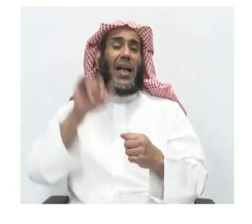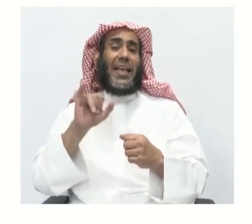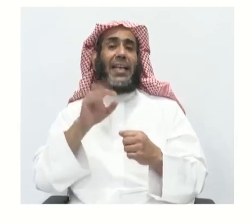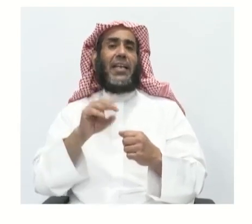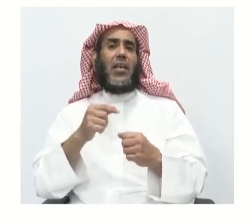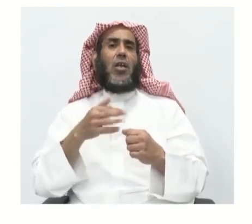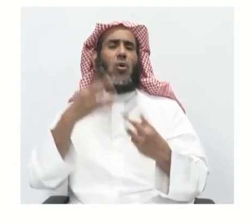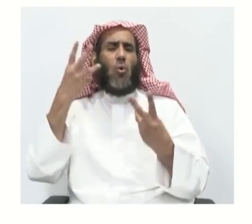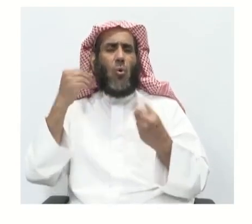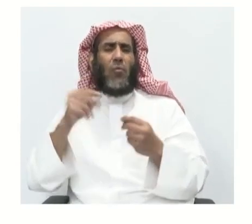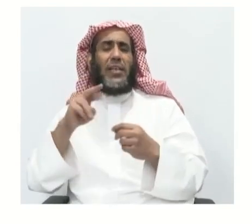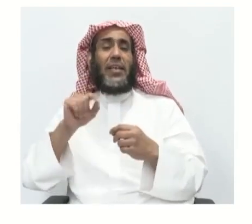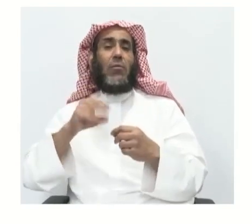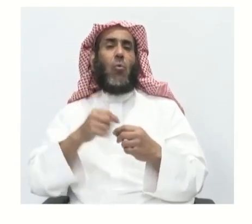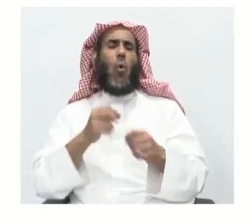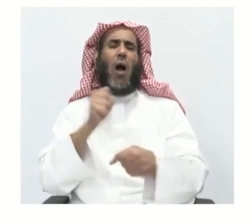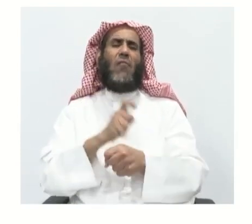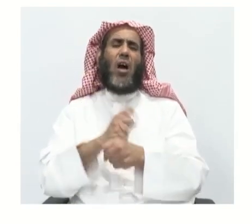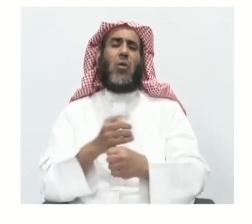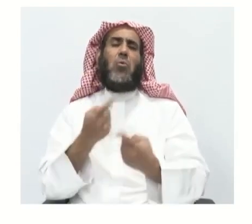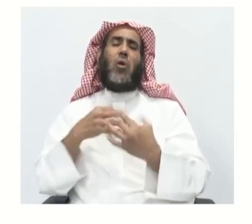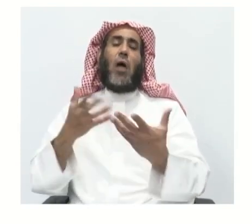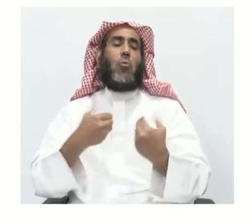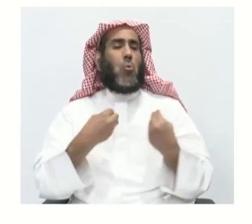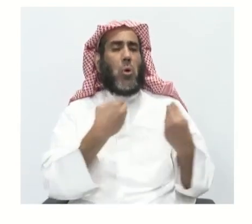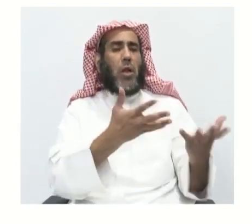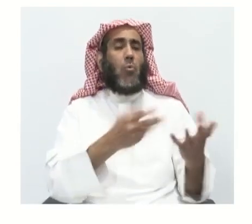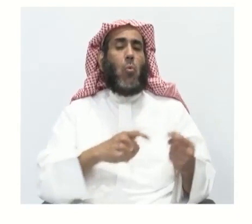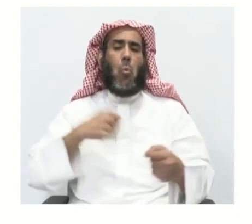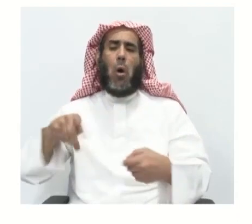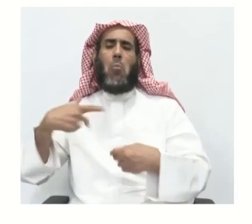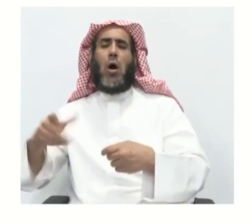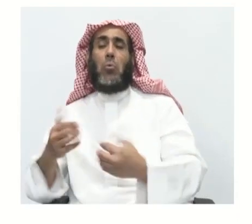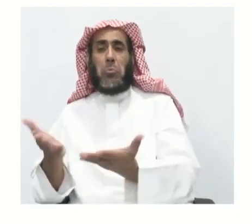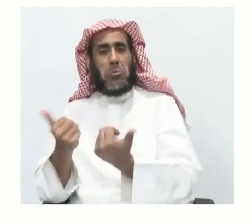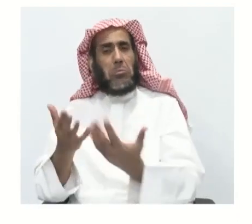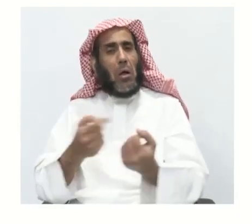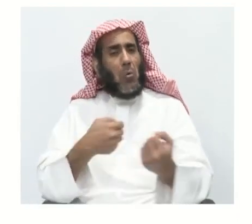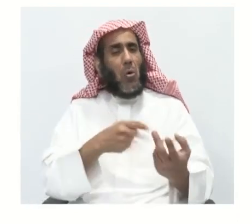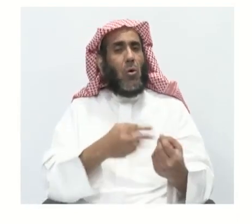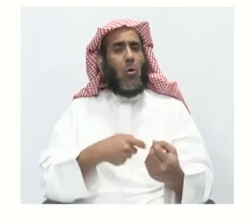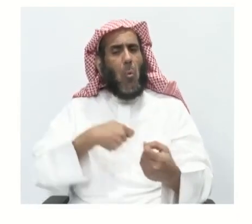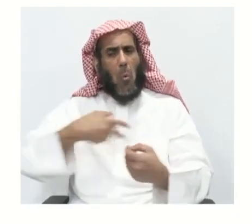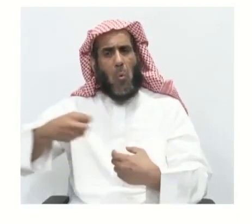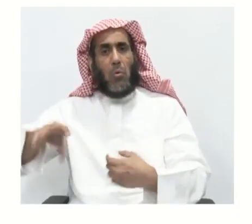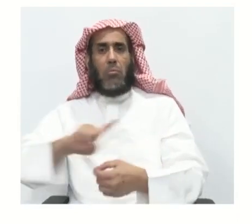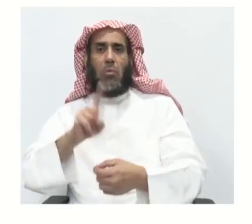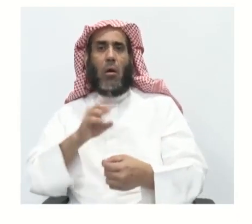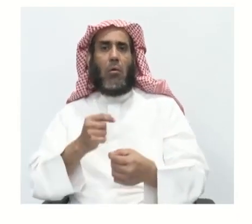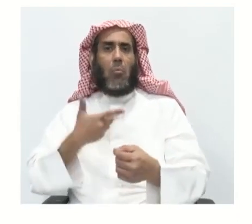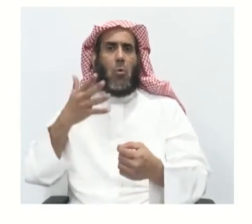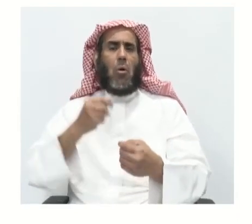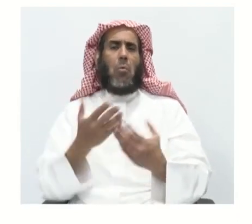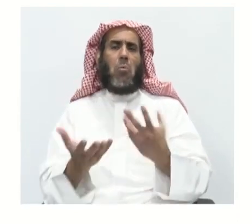للعفه رحاب وافعاله للراغبين كريمه وامواله للطالبين نهاب ولكن نبى منه